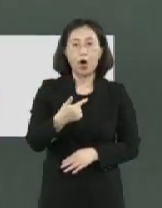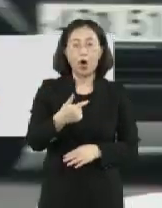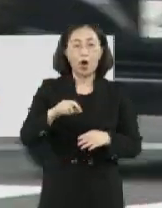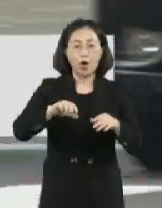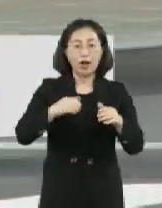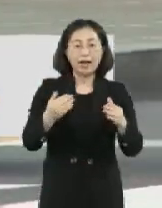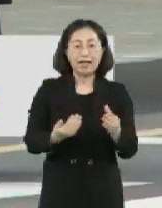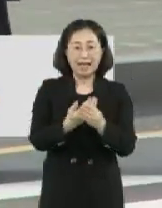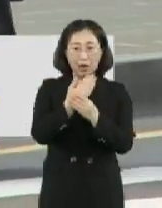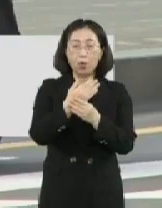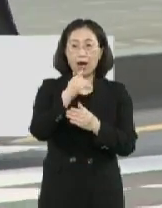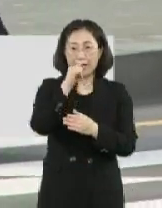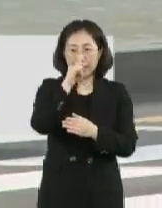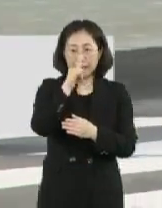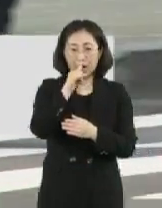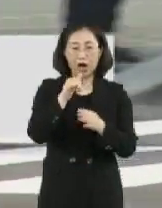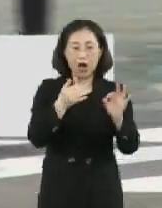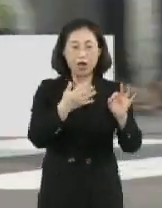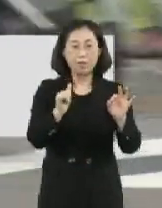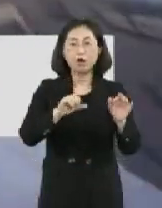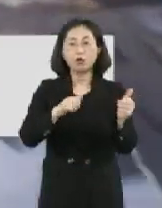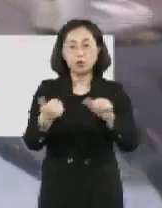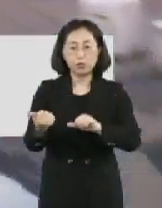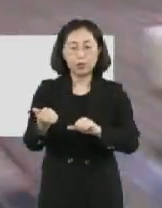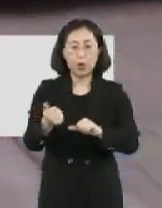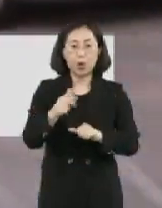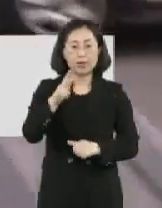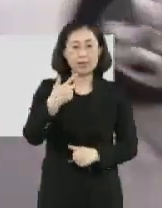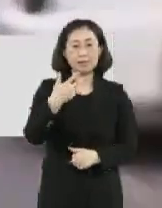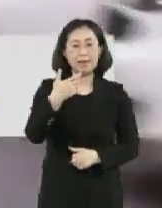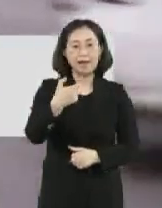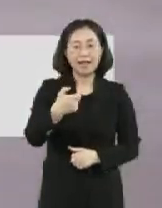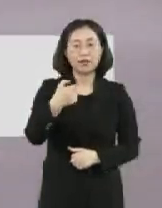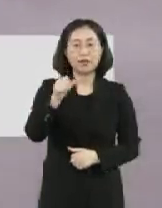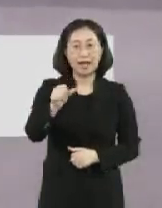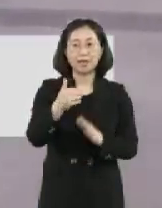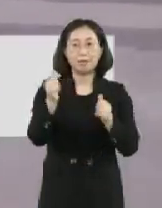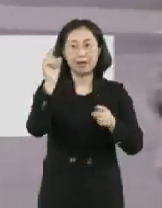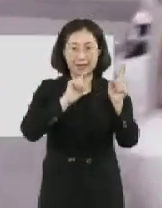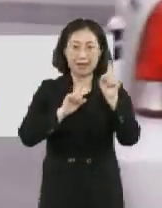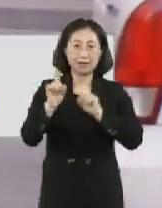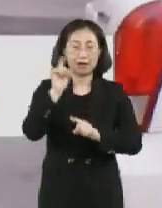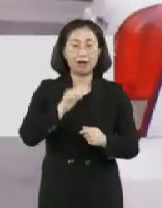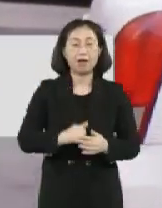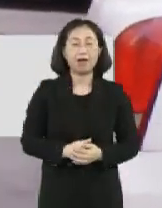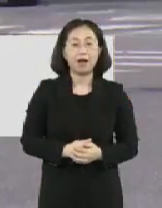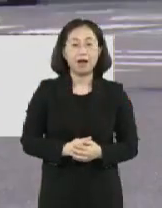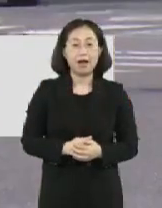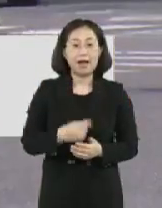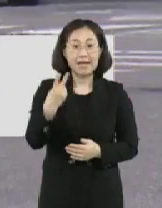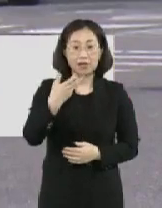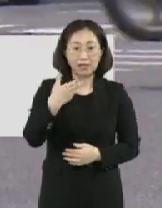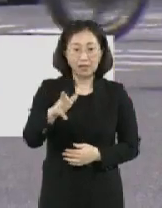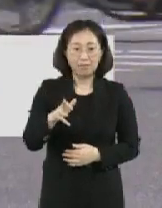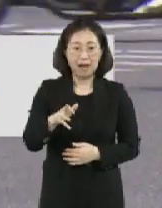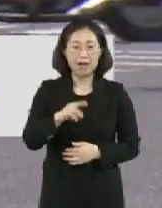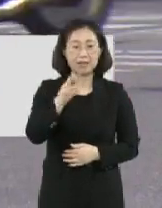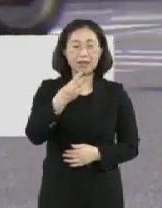이륜차 교통사고가 발생해 10명이 숨지고 765명이 부상을 입었습니다.